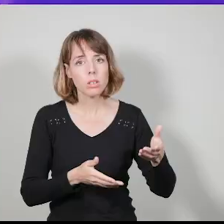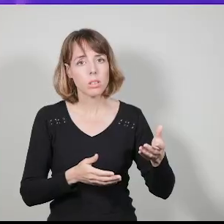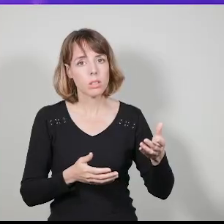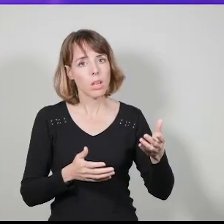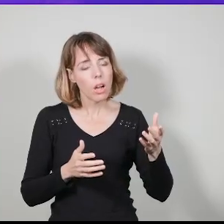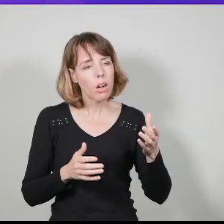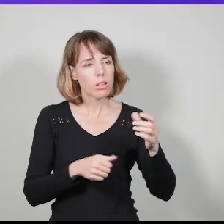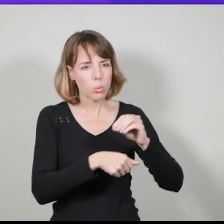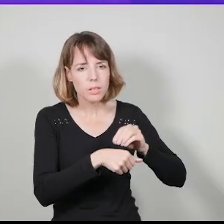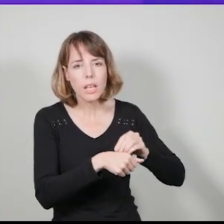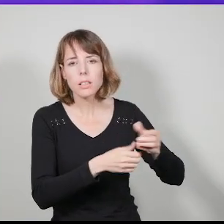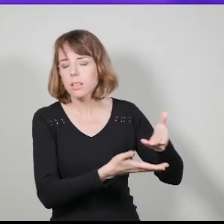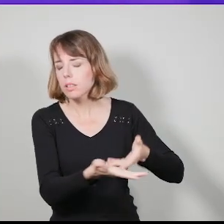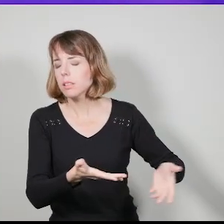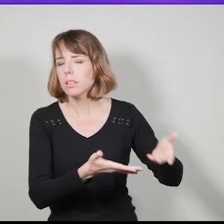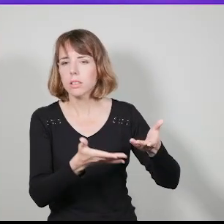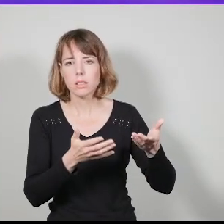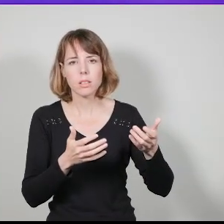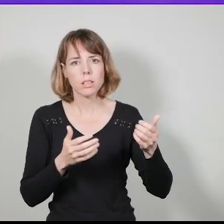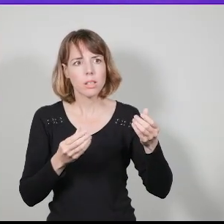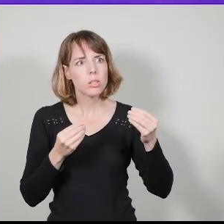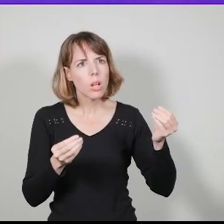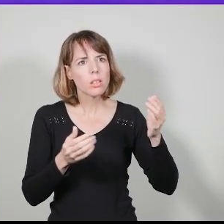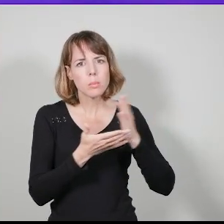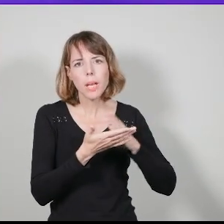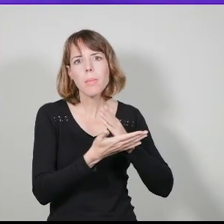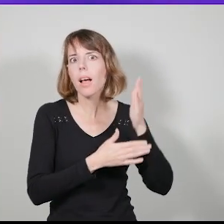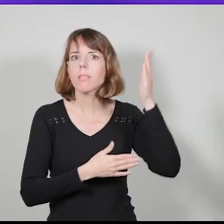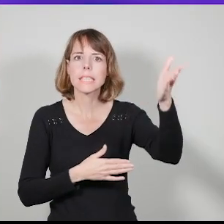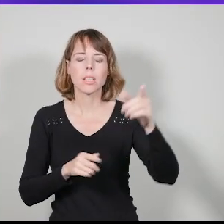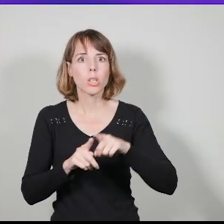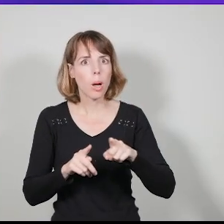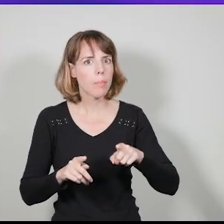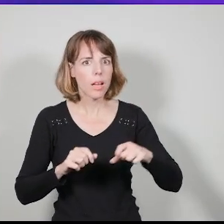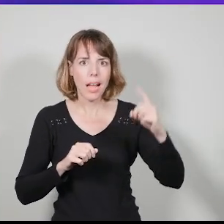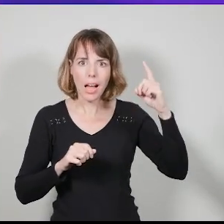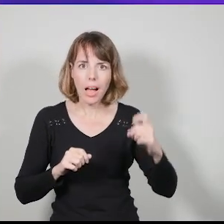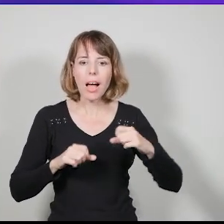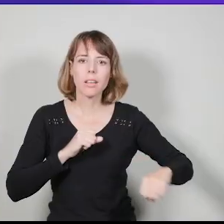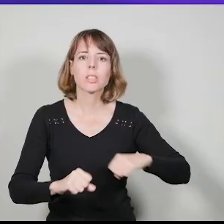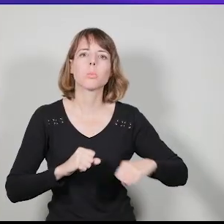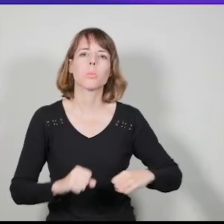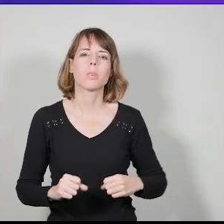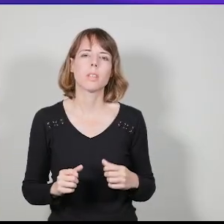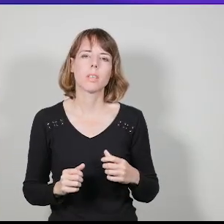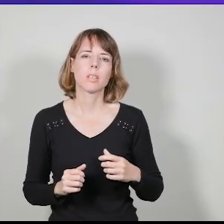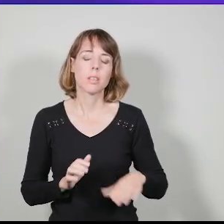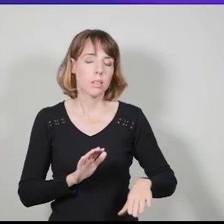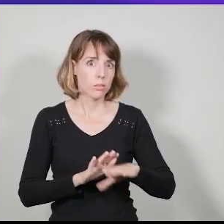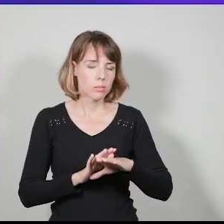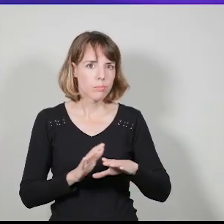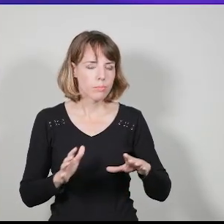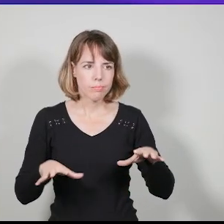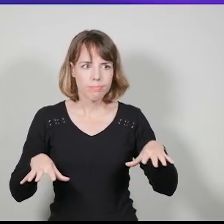fait de préparer l'avenir, c'est-à-dire de passer à l'action quelque part, parce que beaucoup ne savent pas comment faire en fait, par où il